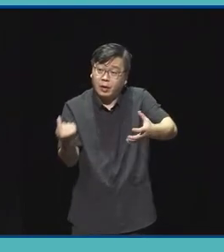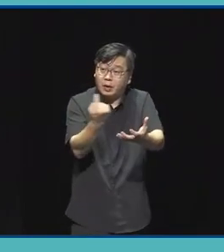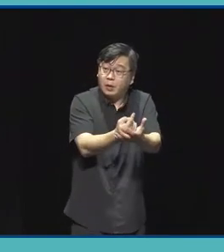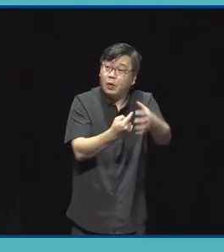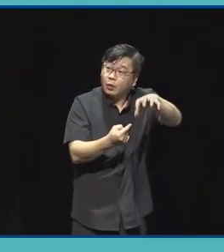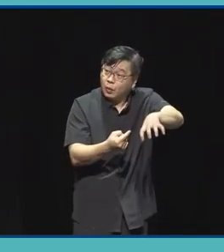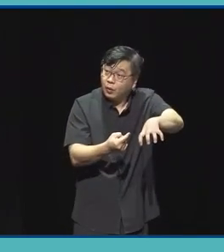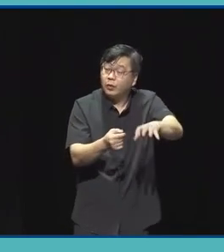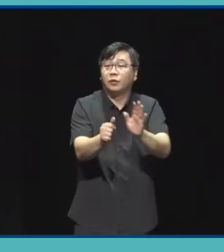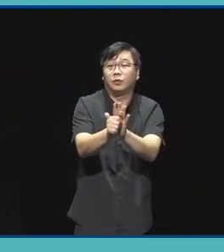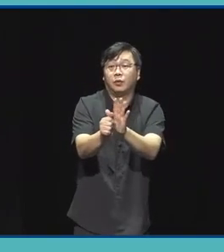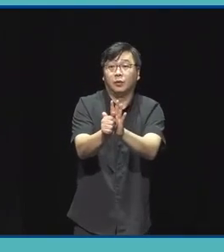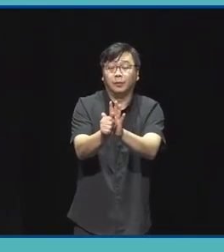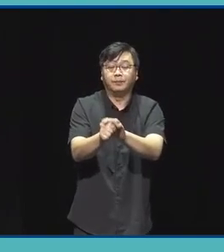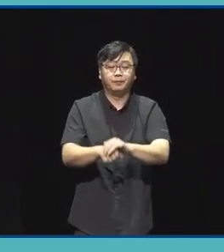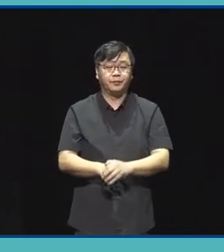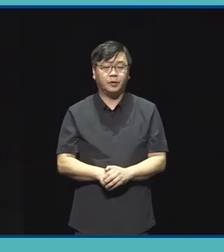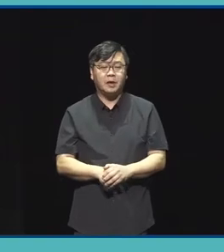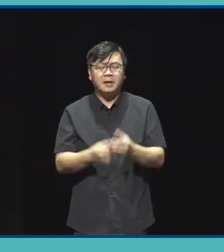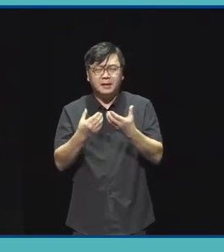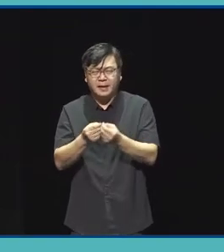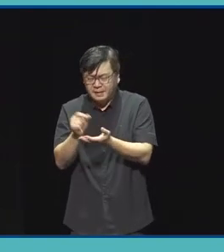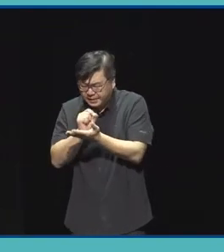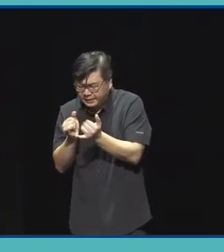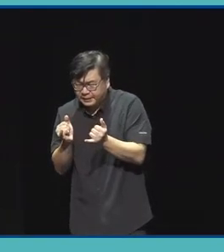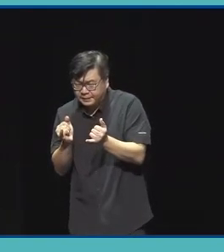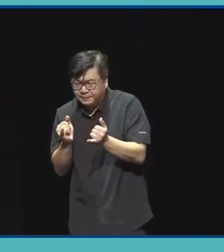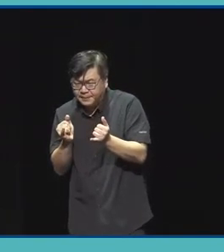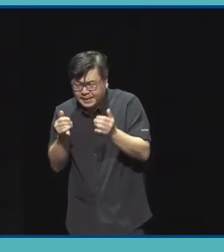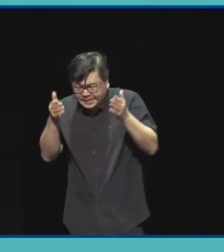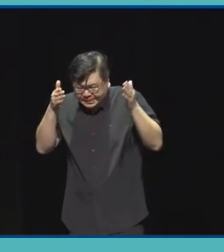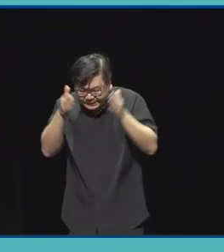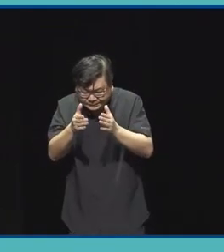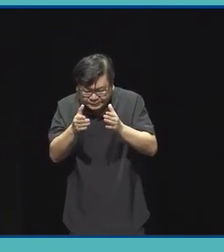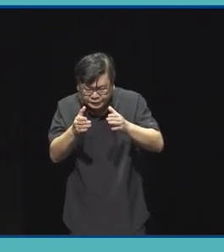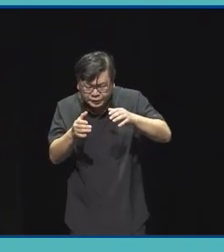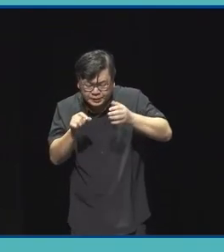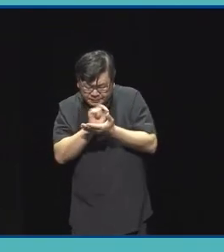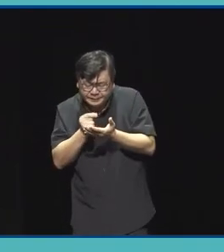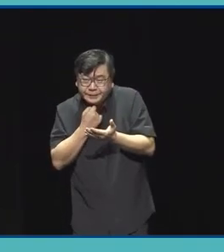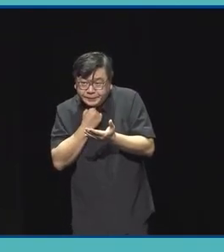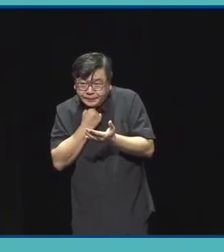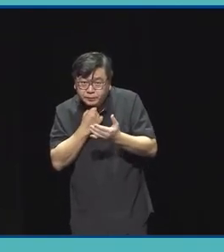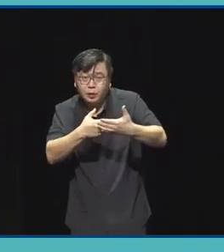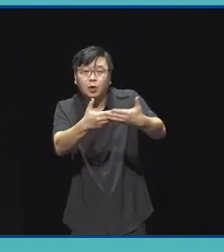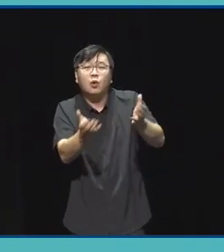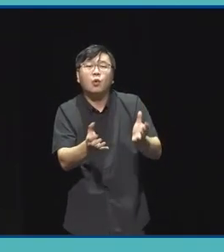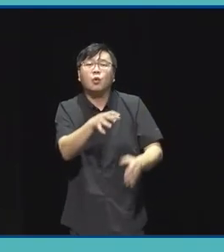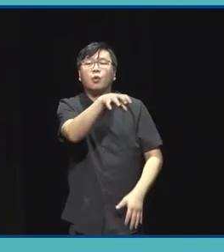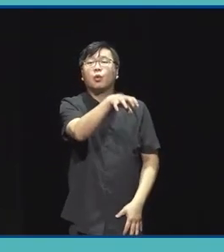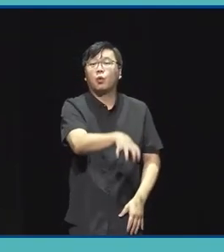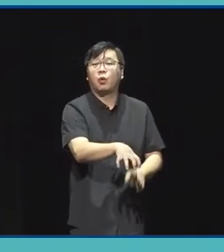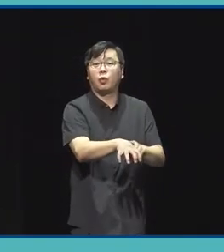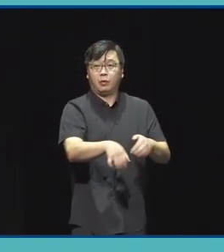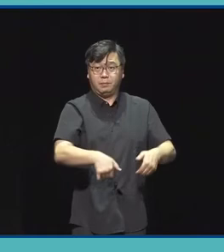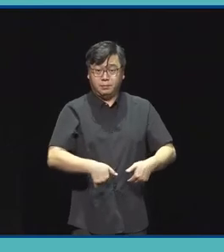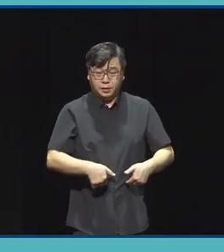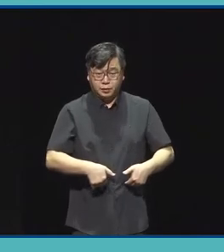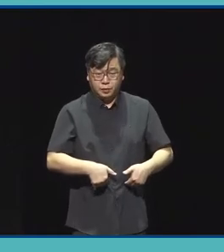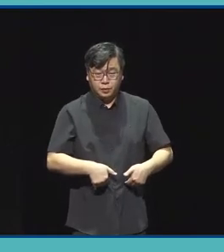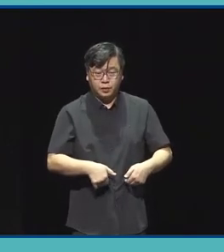그 작가분들이 이제 집필을 집중적으로 해야 되는 시기에 그 공간 집필할 수 있는 공간을 제공하는 그런